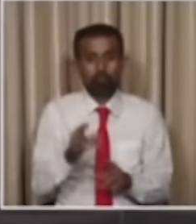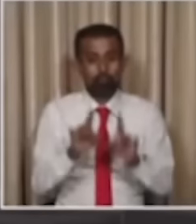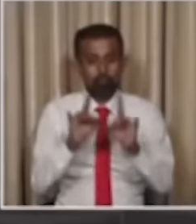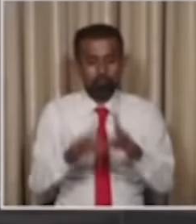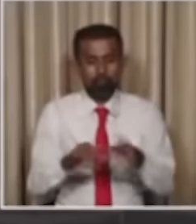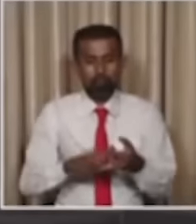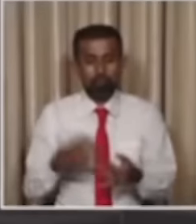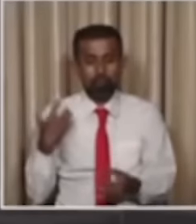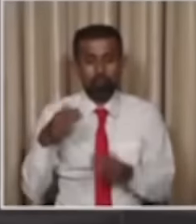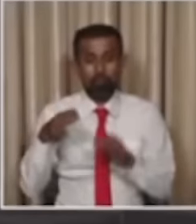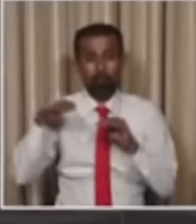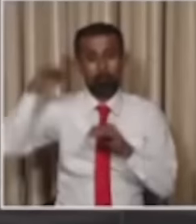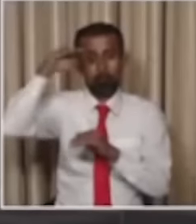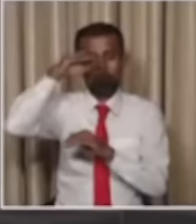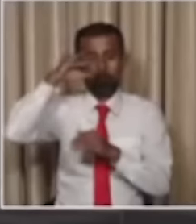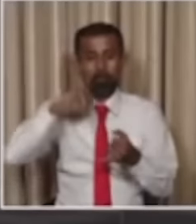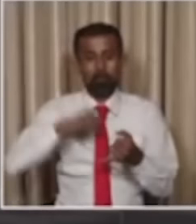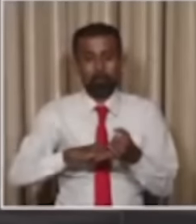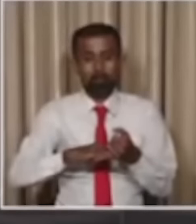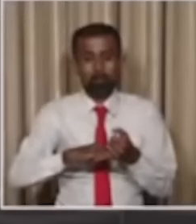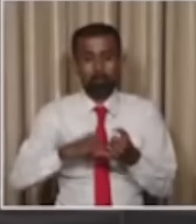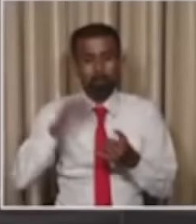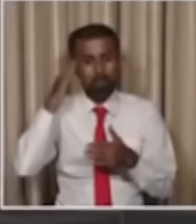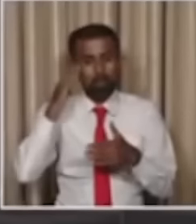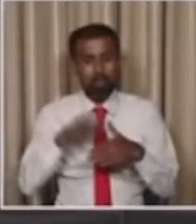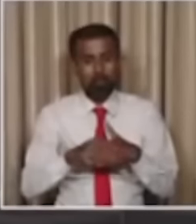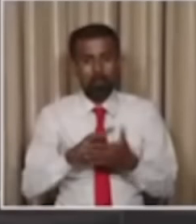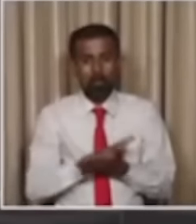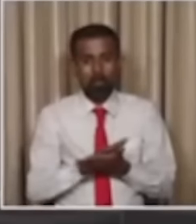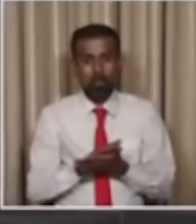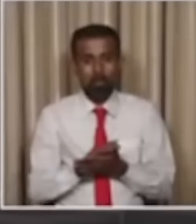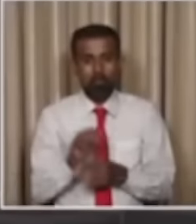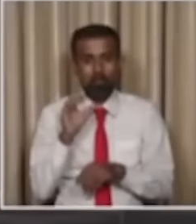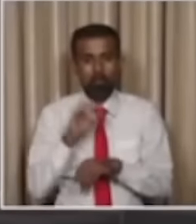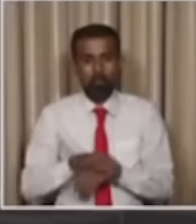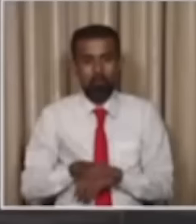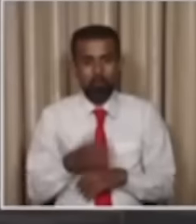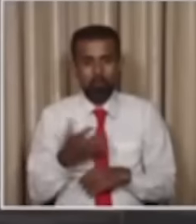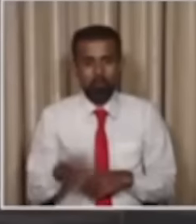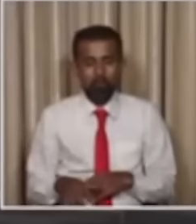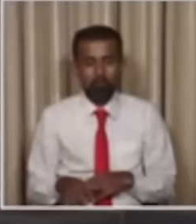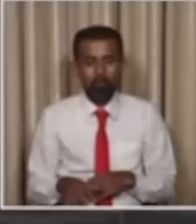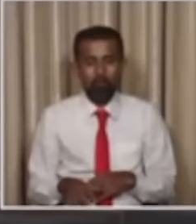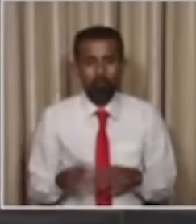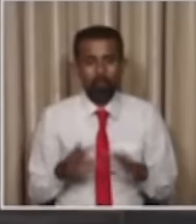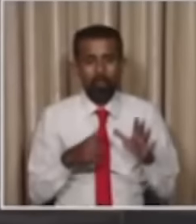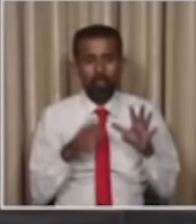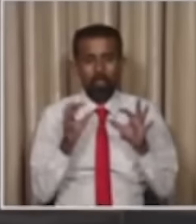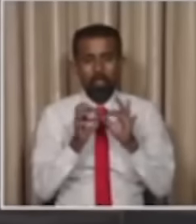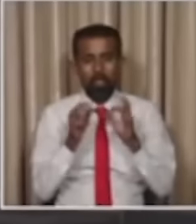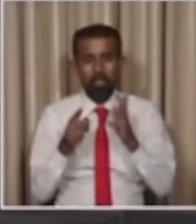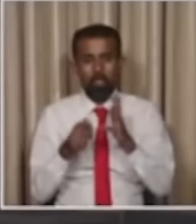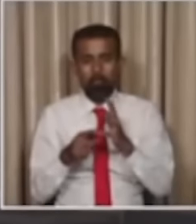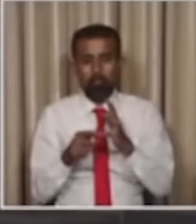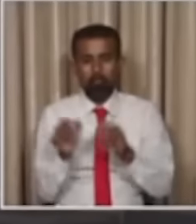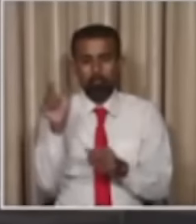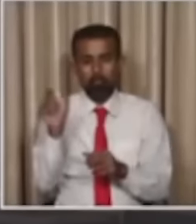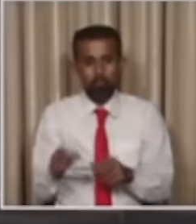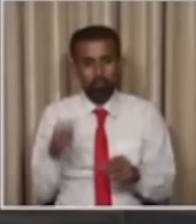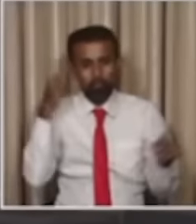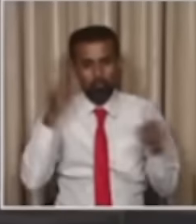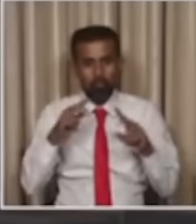සහරාන්ට ඉහළින් සිටි සහරාන්ගේ බියරින්ද හාදියාගෙන් අනාවරණය කරගෙන ඇති පරිදි අබුහින් ඇමැත්තා පිළිබඳ